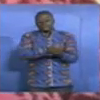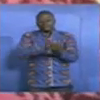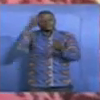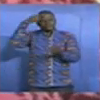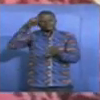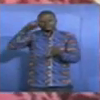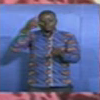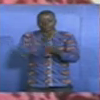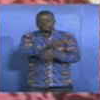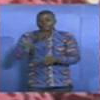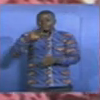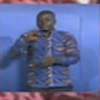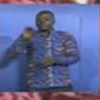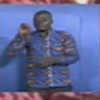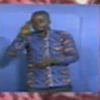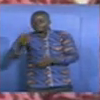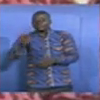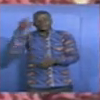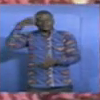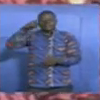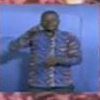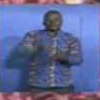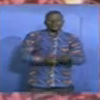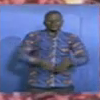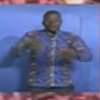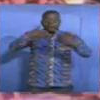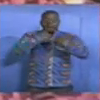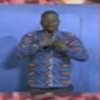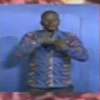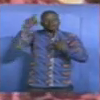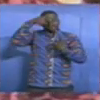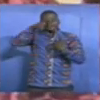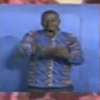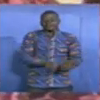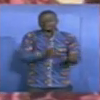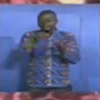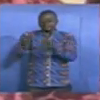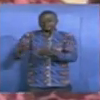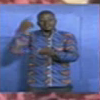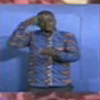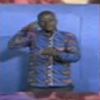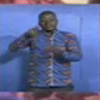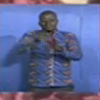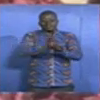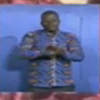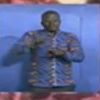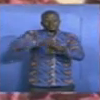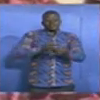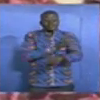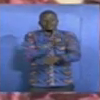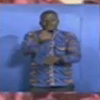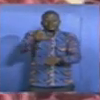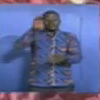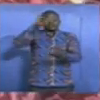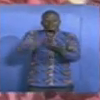biodigesteur en vue, entre autres, de réduire les émissions de gaz à effet de serre, de renforcer la sécurité alimentaire